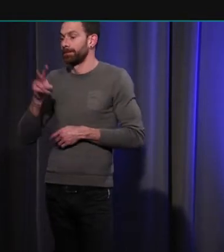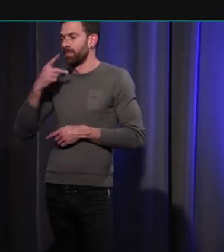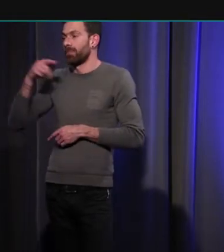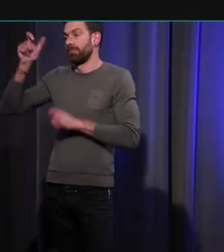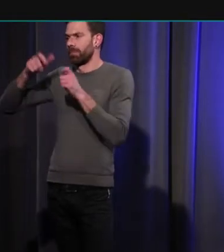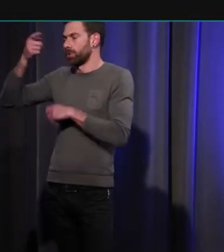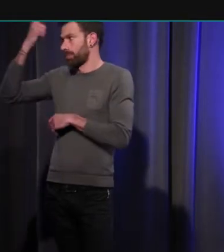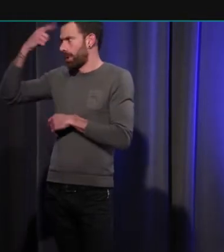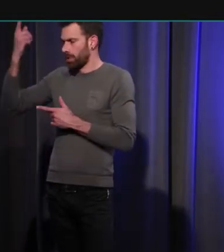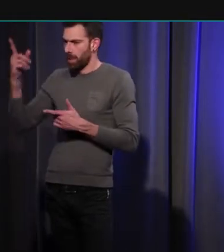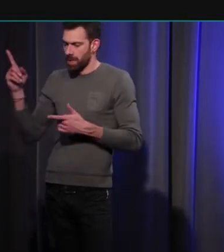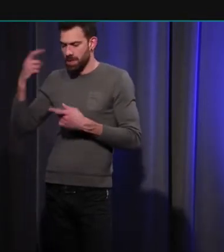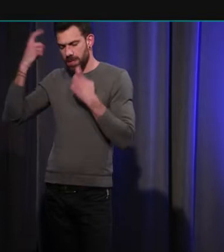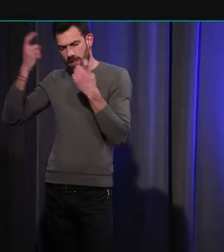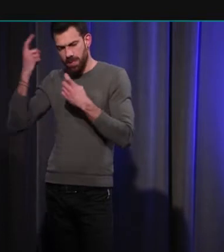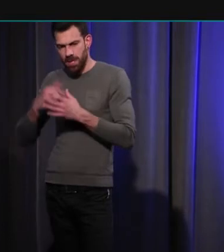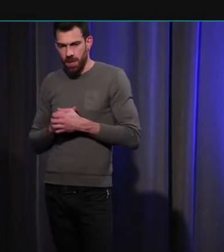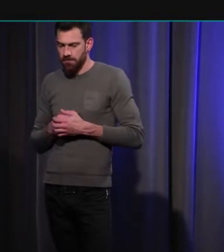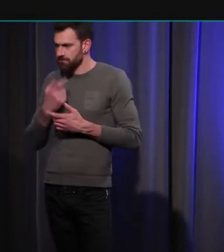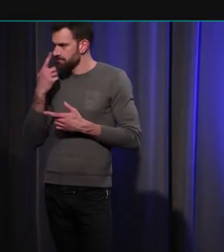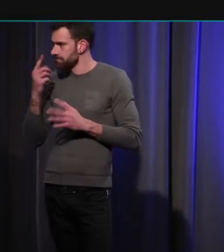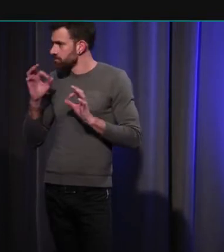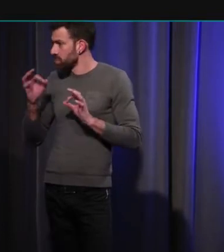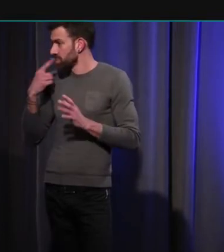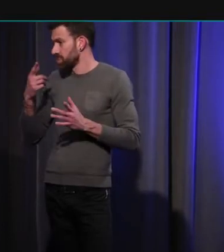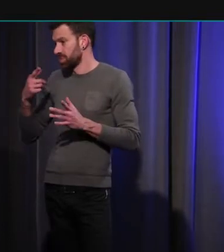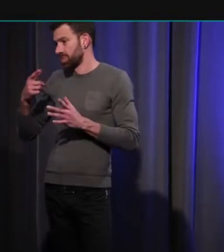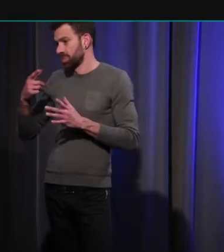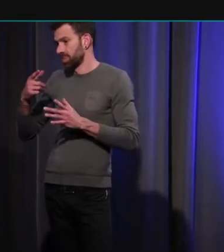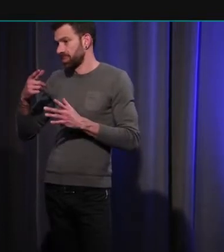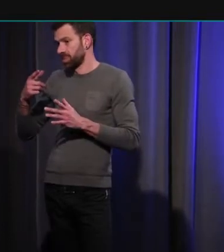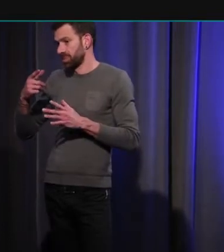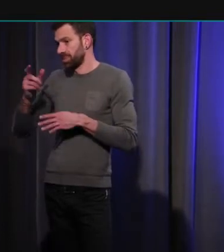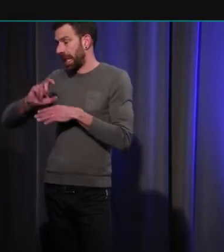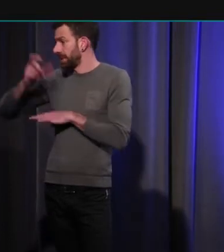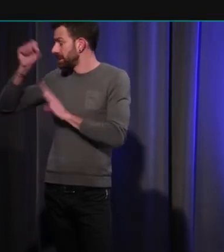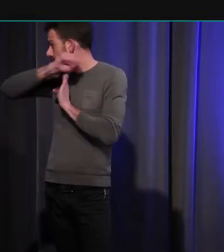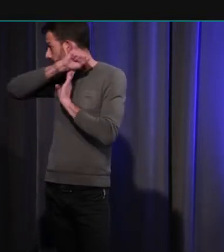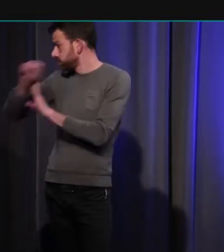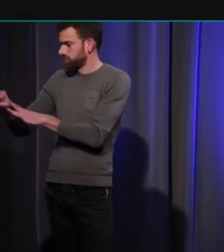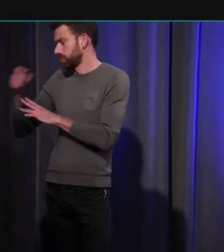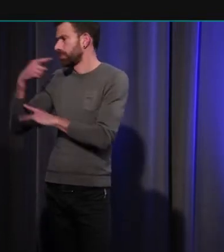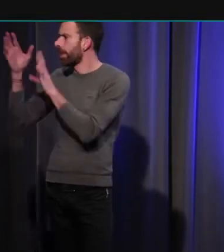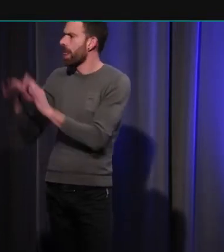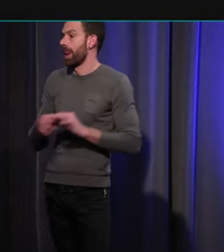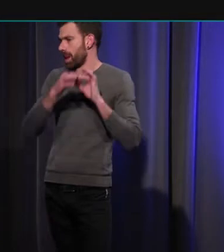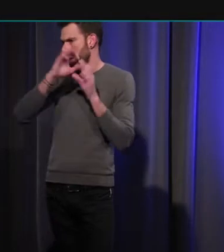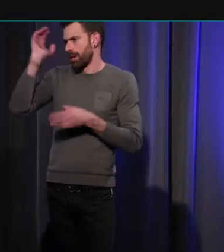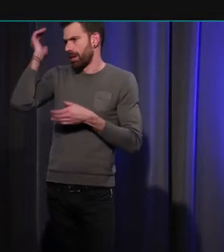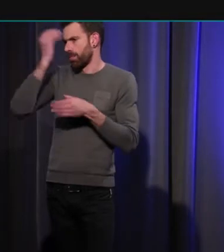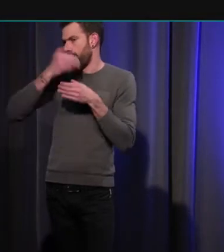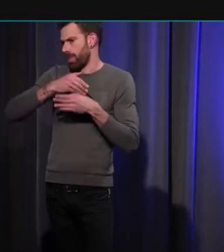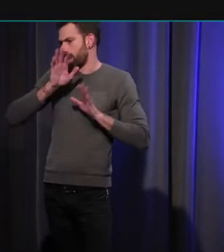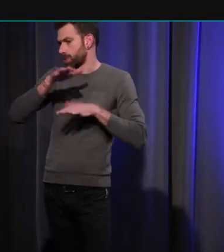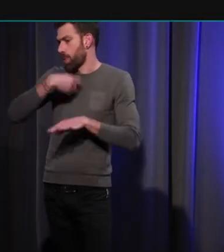qui ont dit que finalement l'islamisme est liée à la croisade donc une sorte de riposte que sa